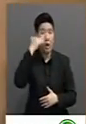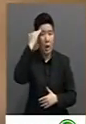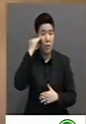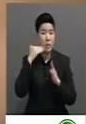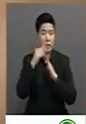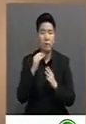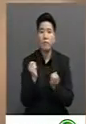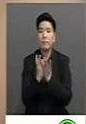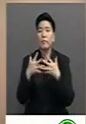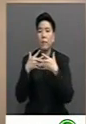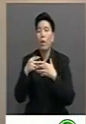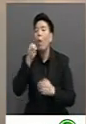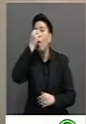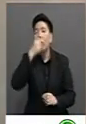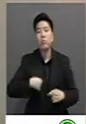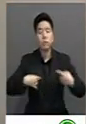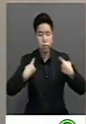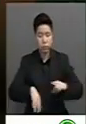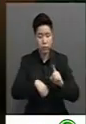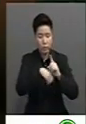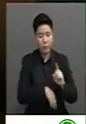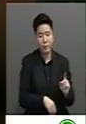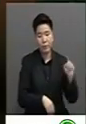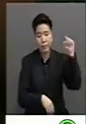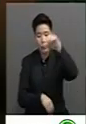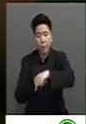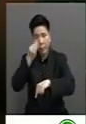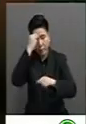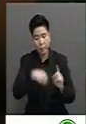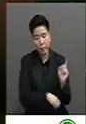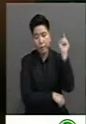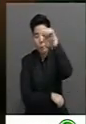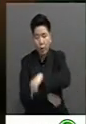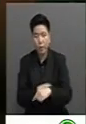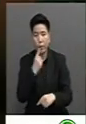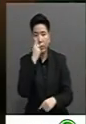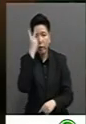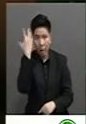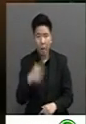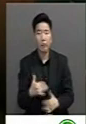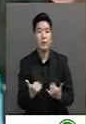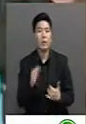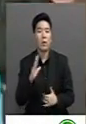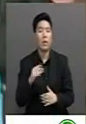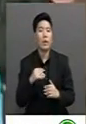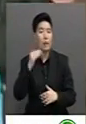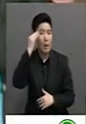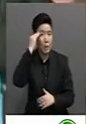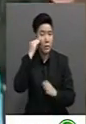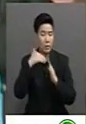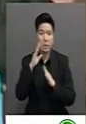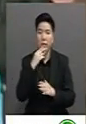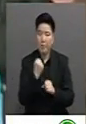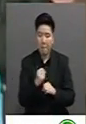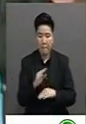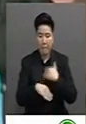ฐด้วยการยิงทดสอบขีปนาวุธลงในทะเลญี่ปุ่นหลายครั้งด้วยกันล่าสุดรัฐบาลเปียงยางก็ประกาศเดินหน้าพัฒ